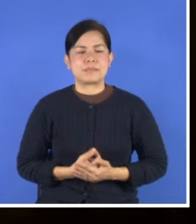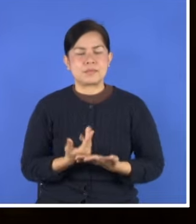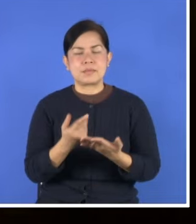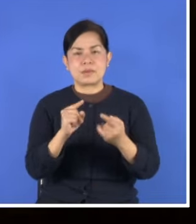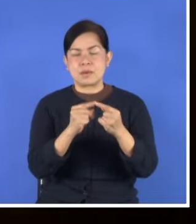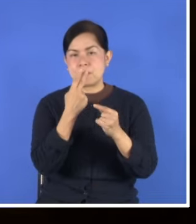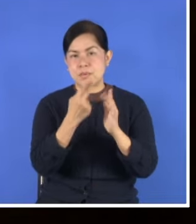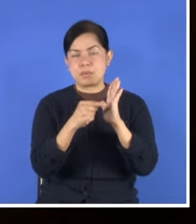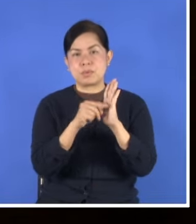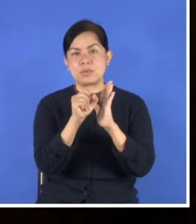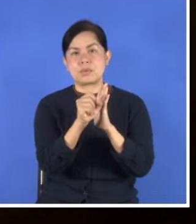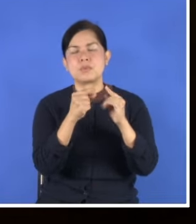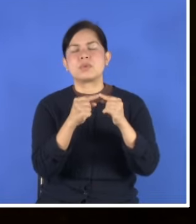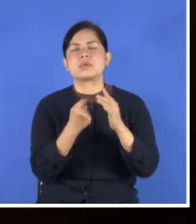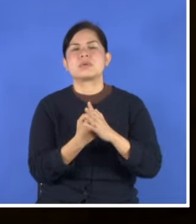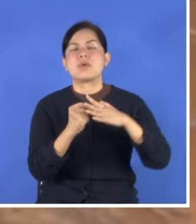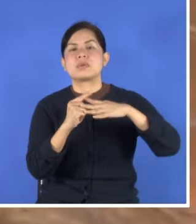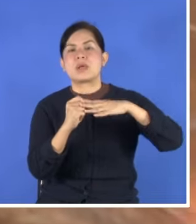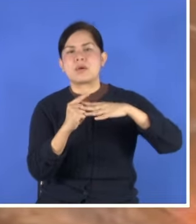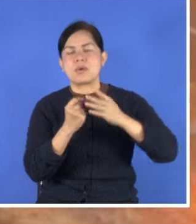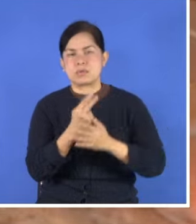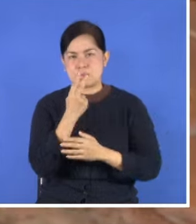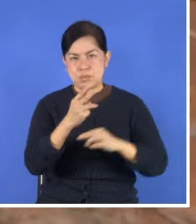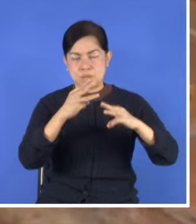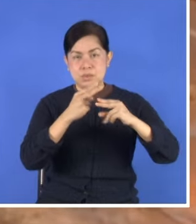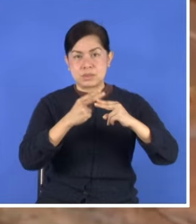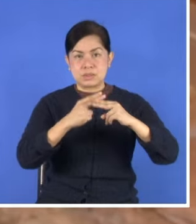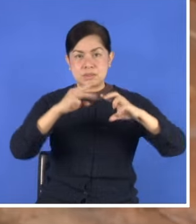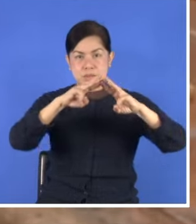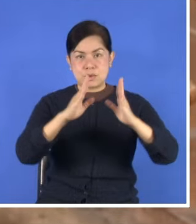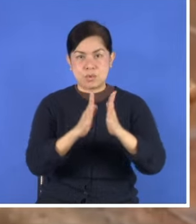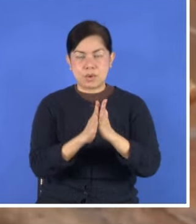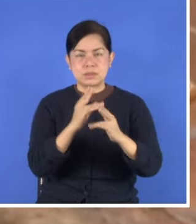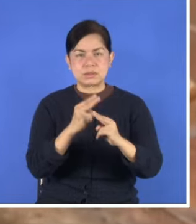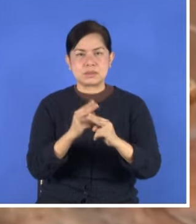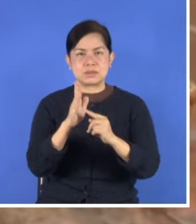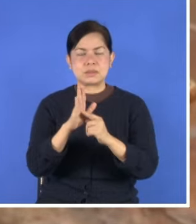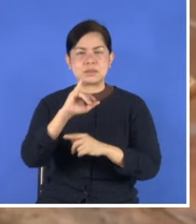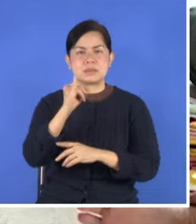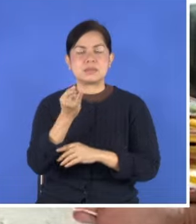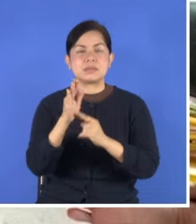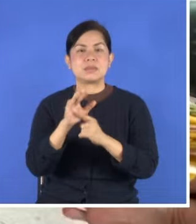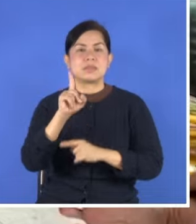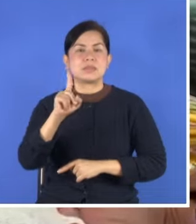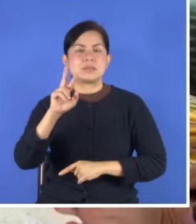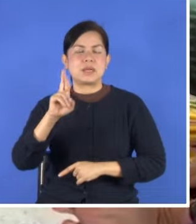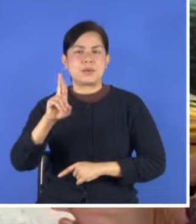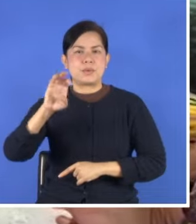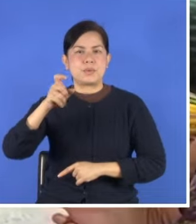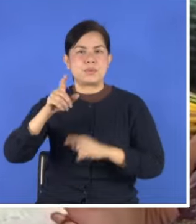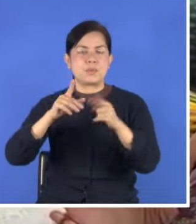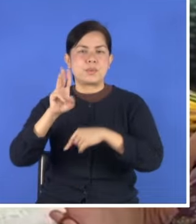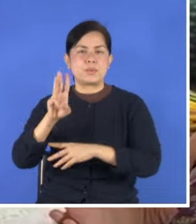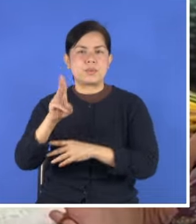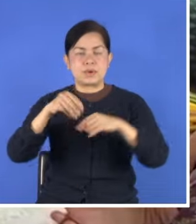สมุทรสาครค่ะวัด 7ริ้วนี่ส่วนใหญ่แล้วเป็นชาวไทยเชื้อสายรามมันหรือเขาเรียกกันมอญ 7ริ้วน่ะนะเขา